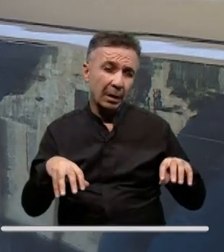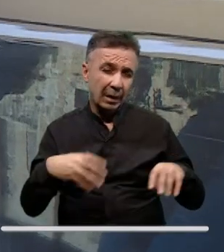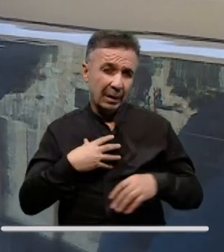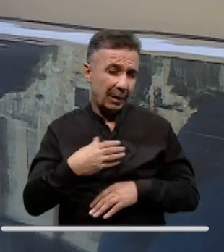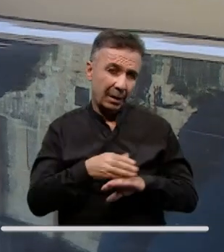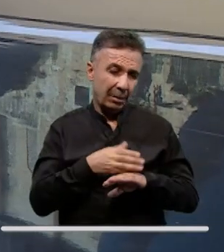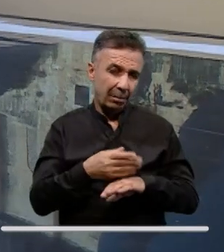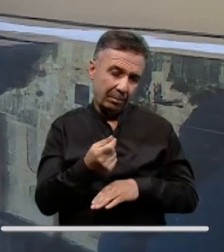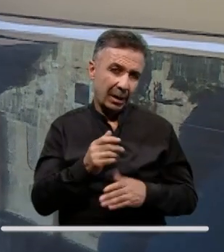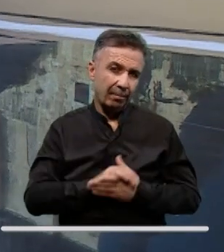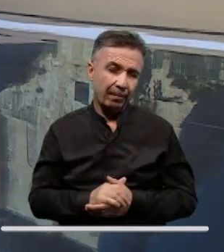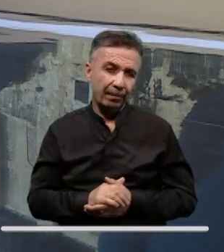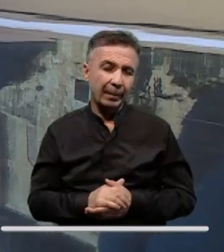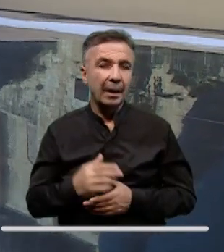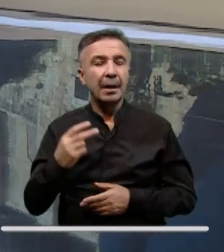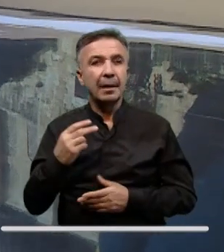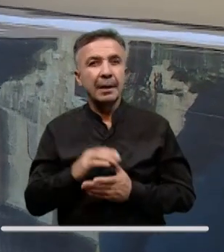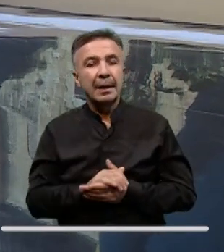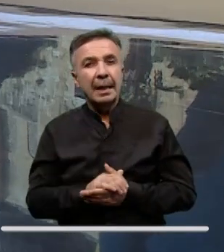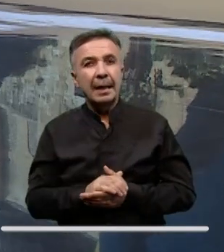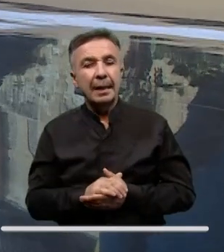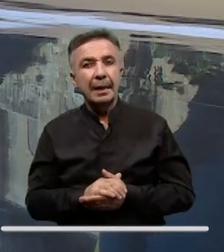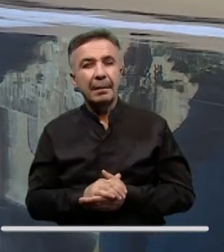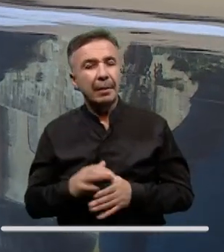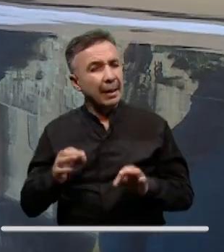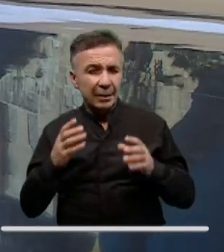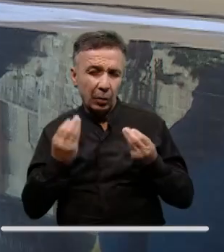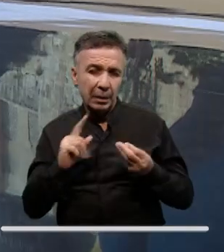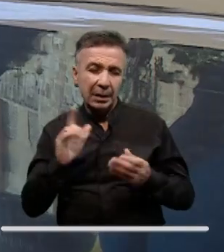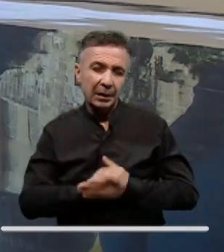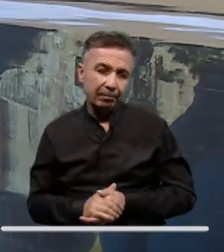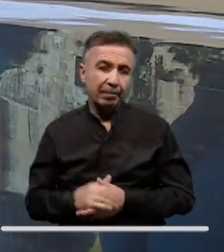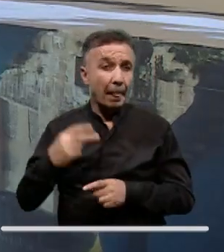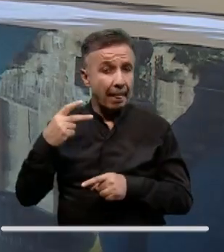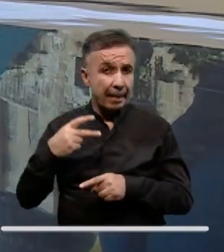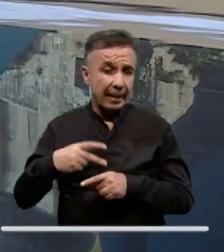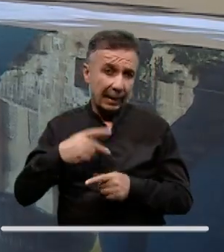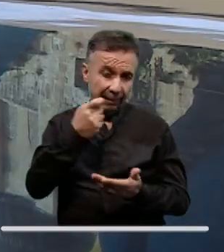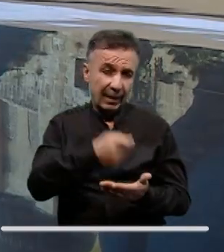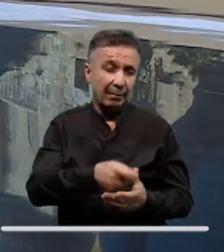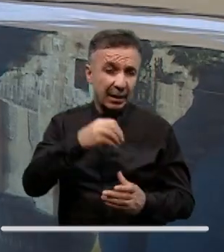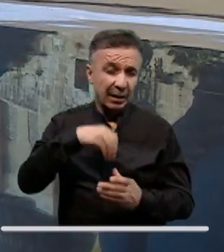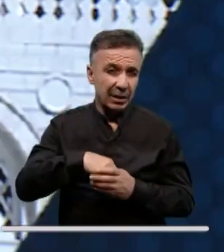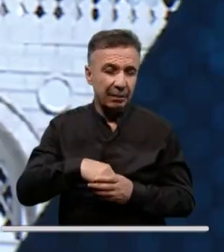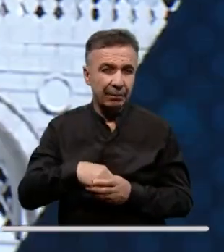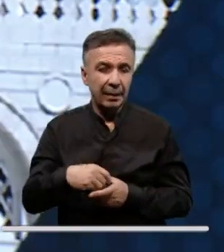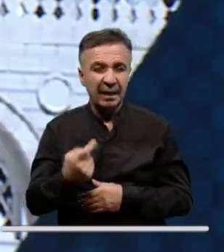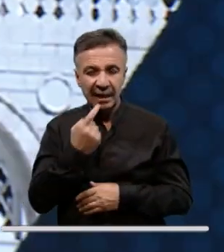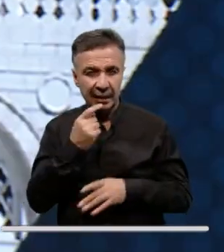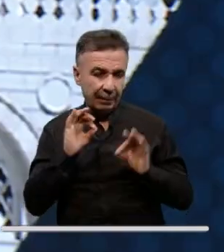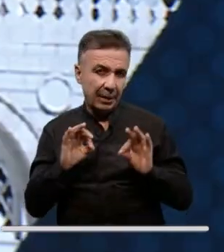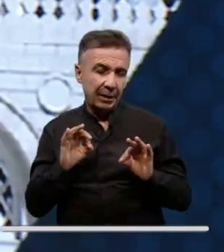zekat her mükellef Eee zekatı için bir mali yılbaşı tespit